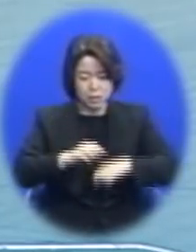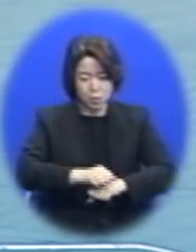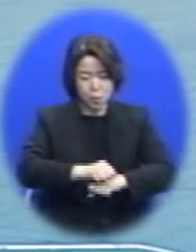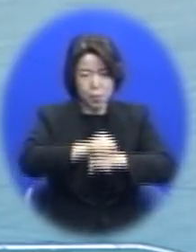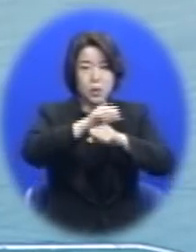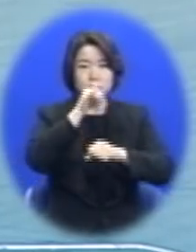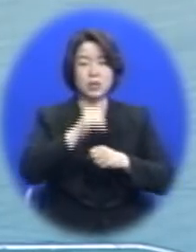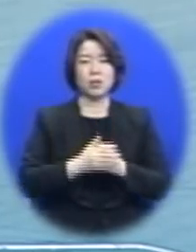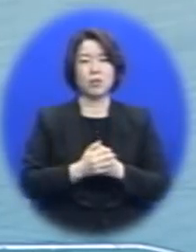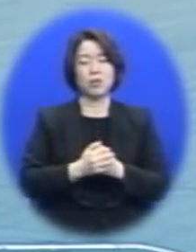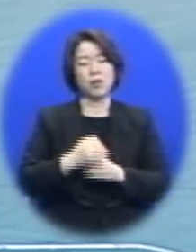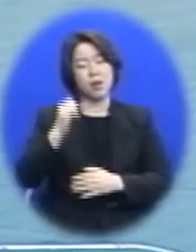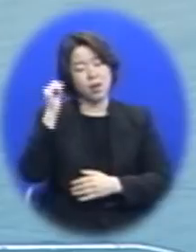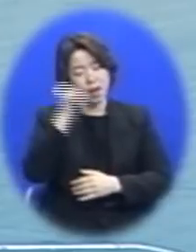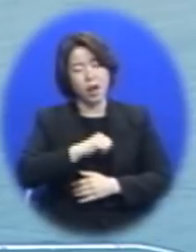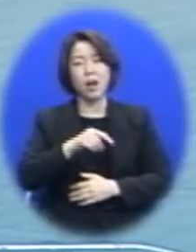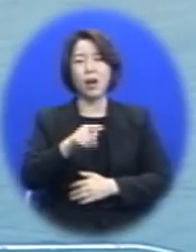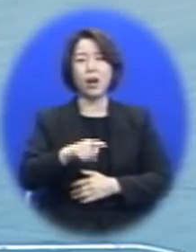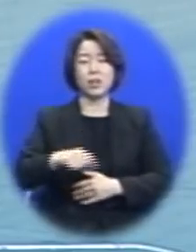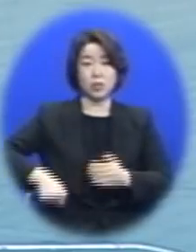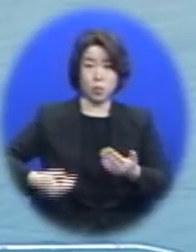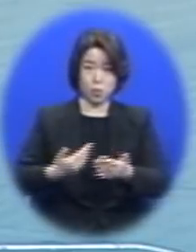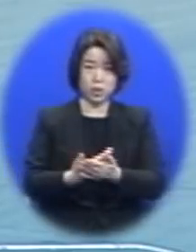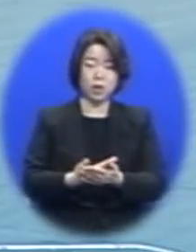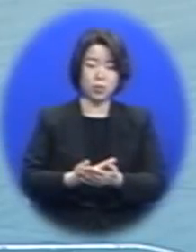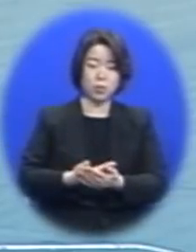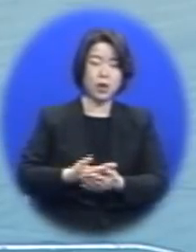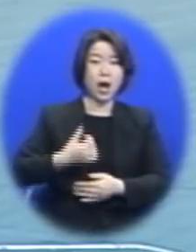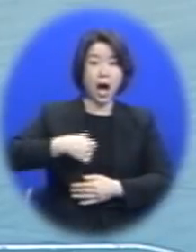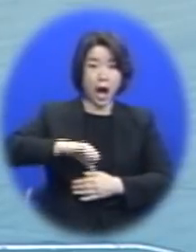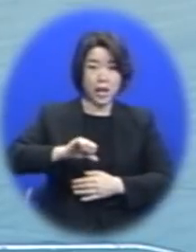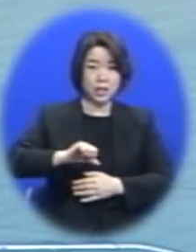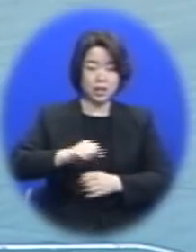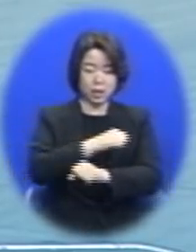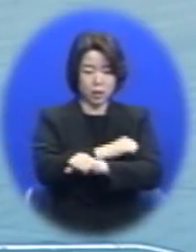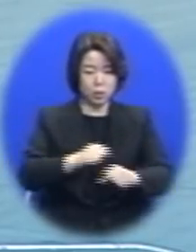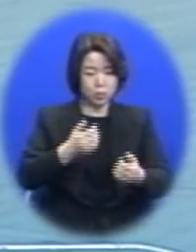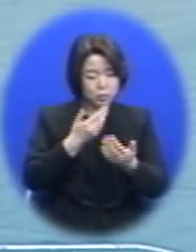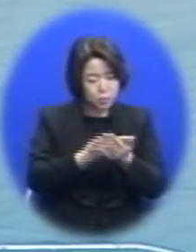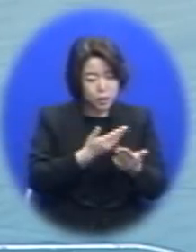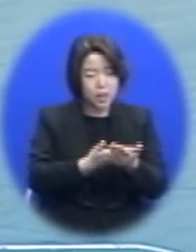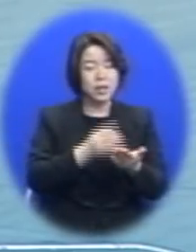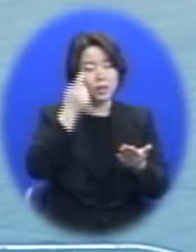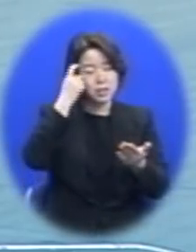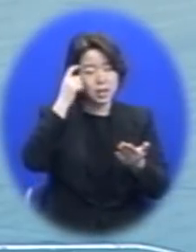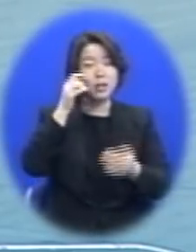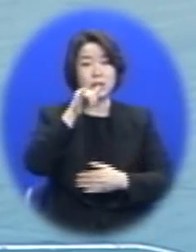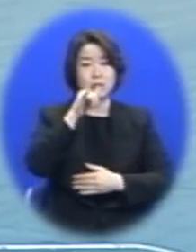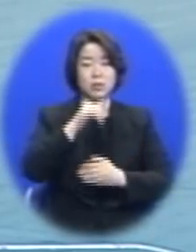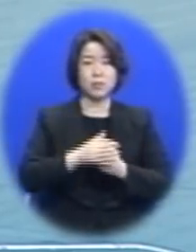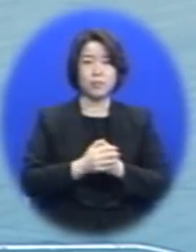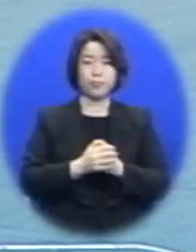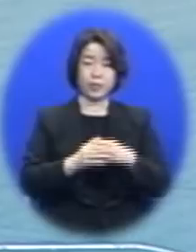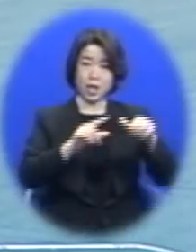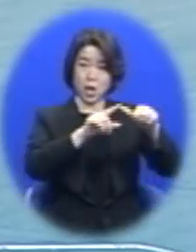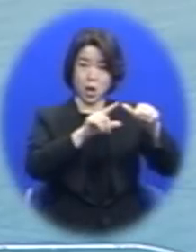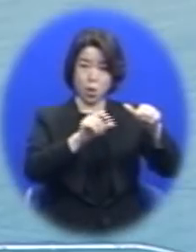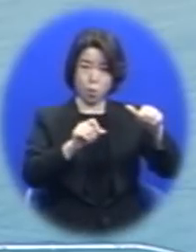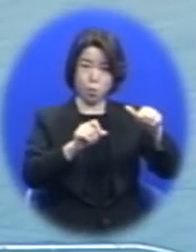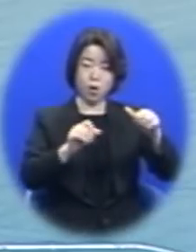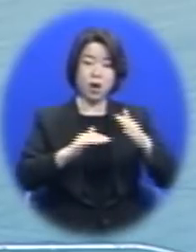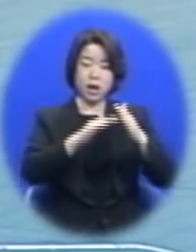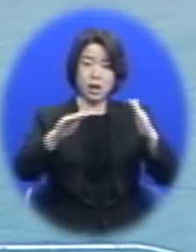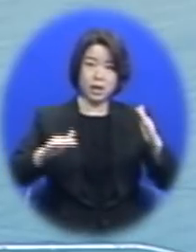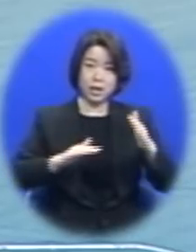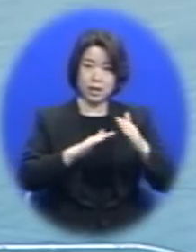회개해야 되고 아예 아들에게 용서를 구해야 되겠다 그런 마음이 들었습니다 이제 5일에서 가정의 달 5월이